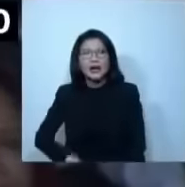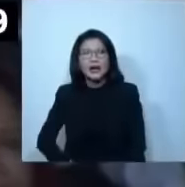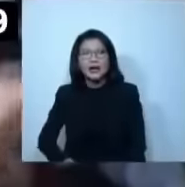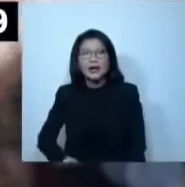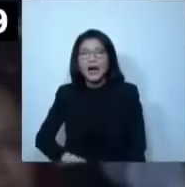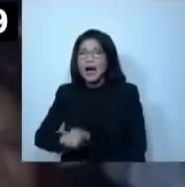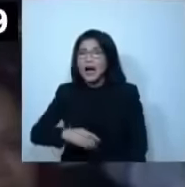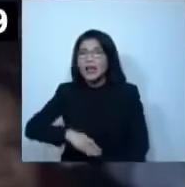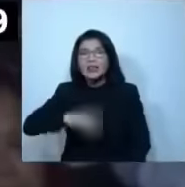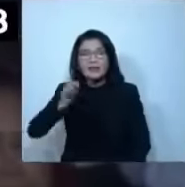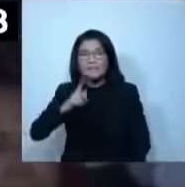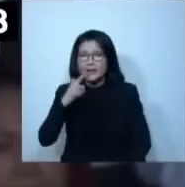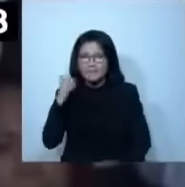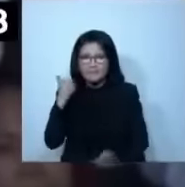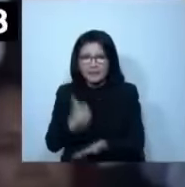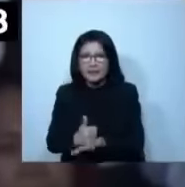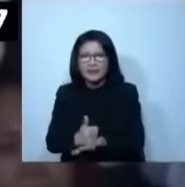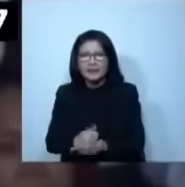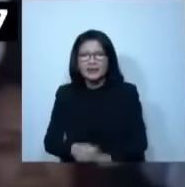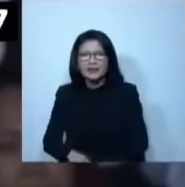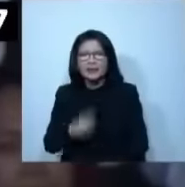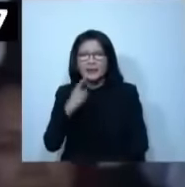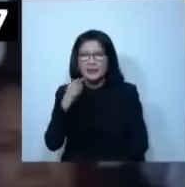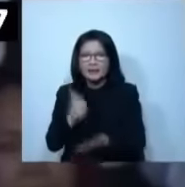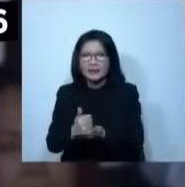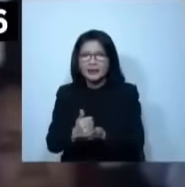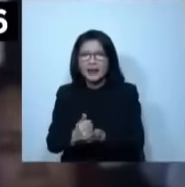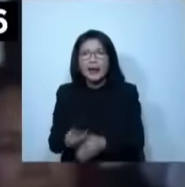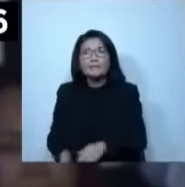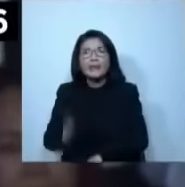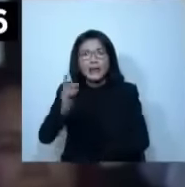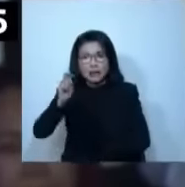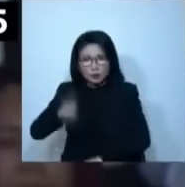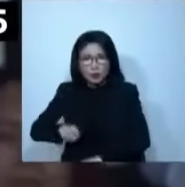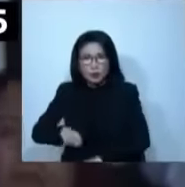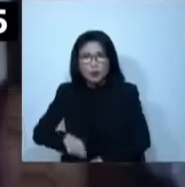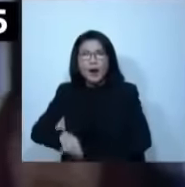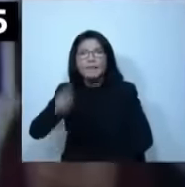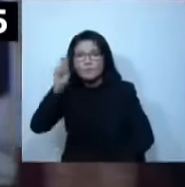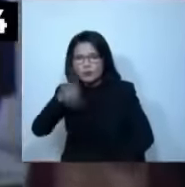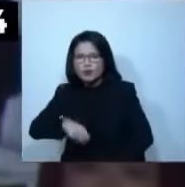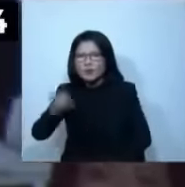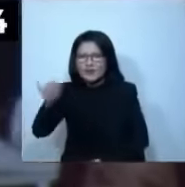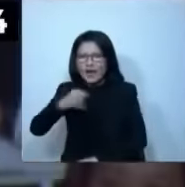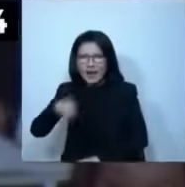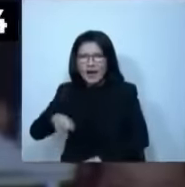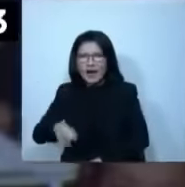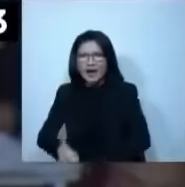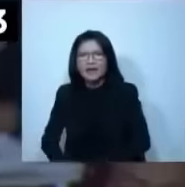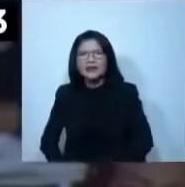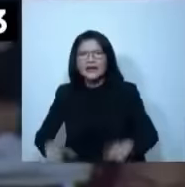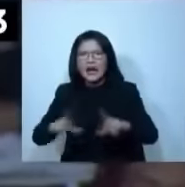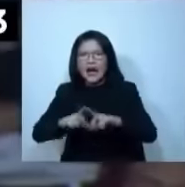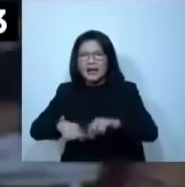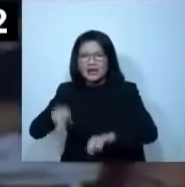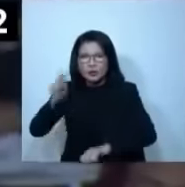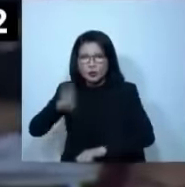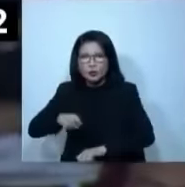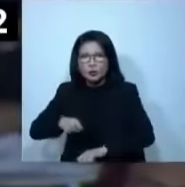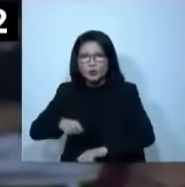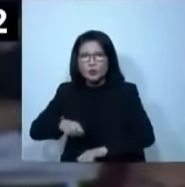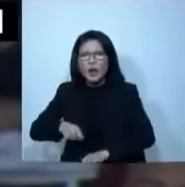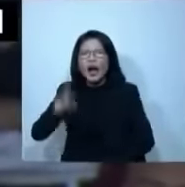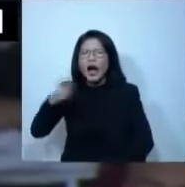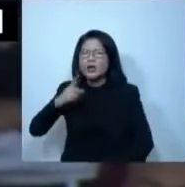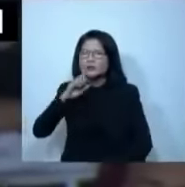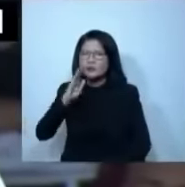kira, meskipun seluruh proses memang harus dilalui. Penegakan hukumnya, menghukum yang bersalah, dan aparat hukum tidak boleh ragu pada soal